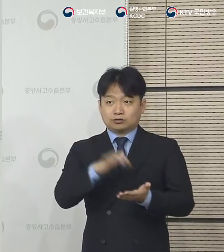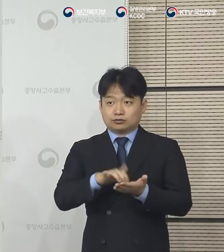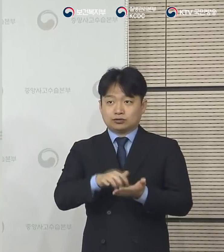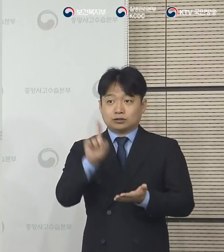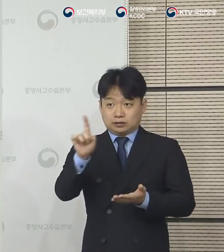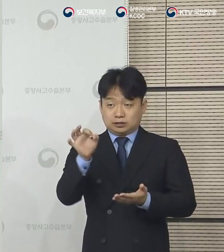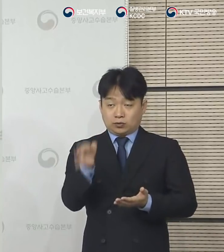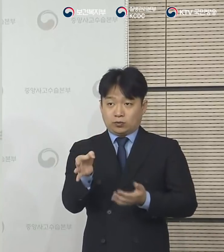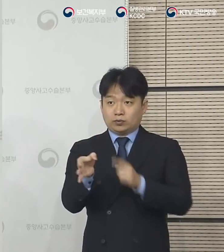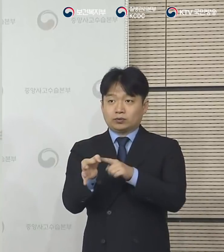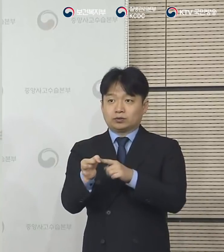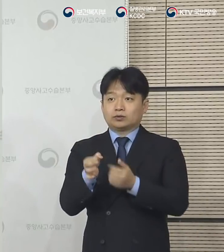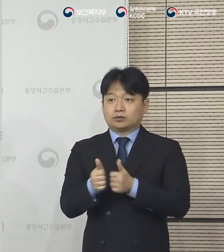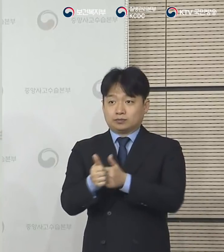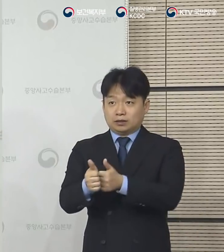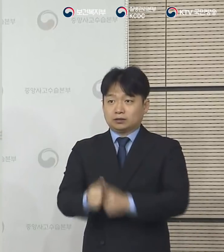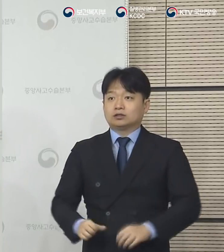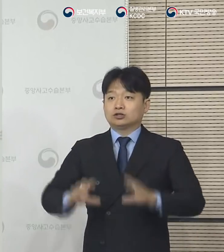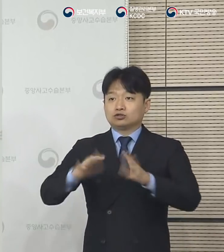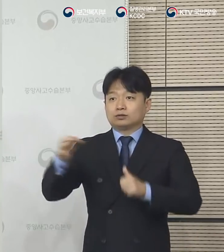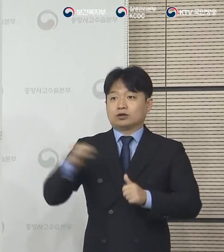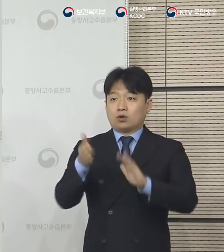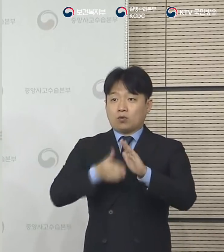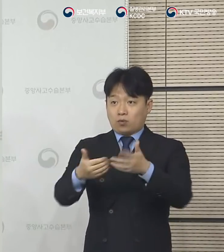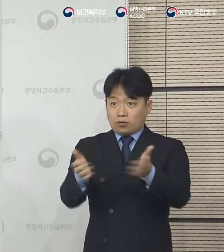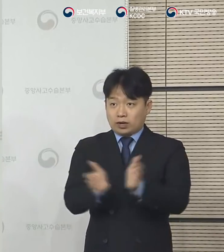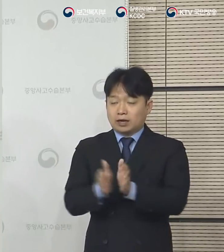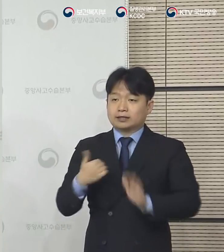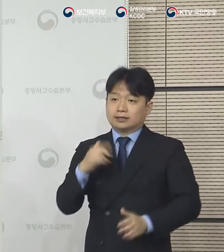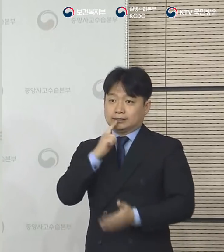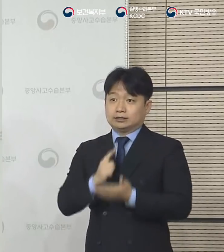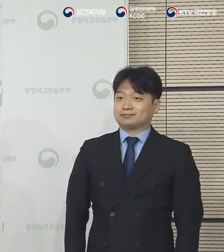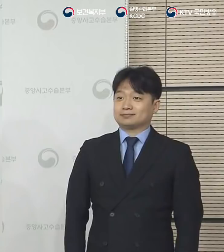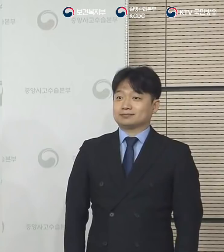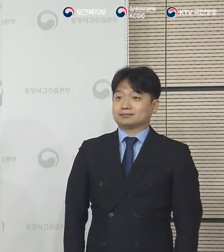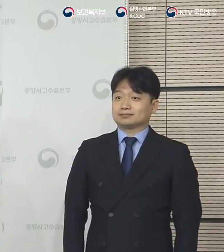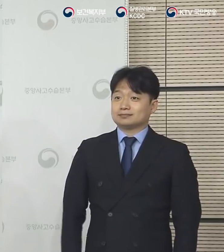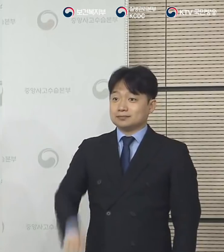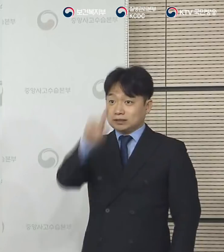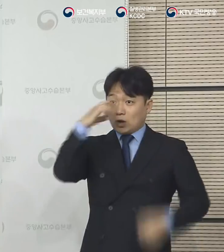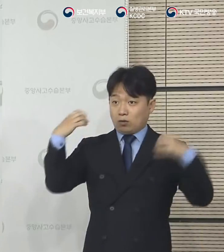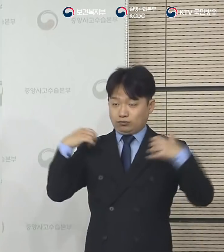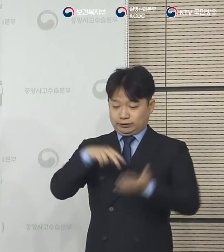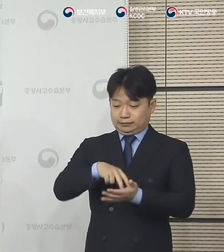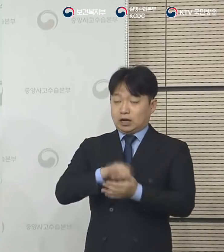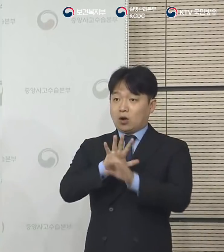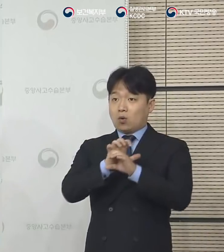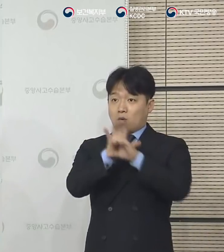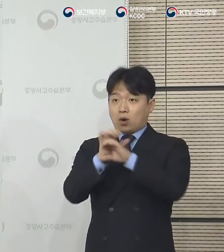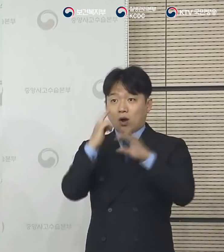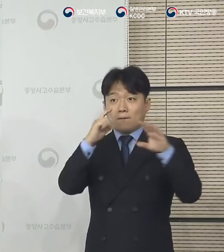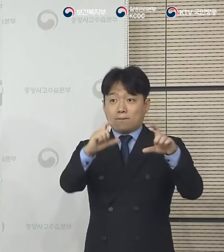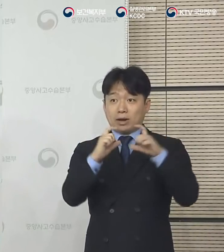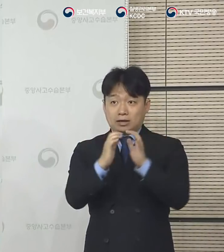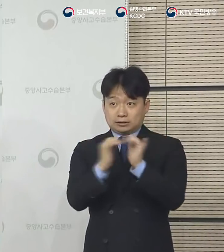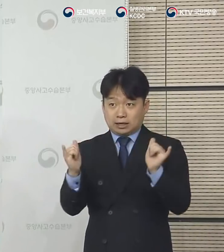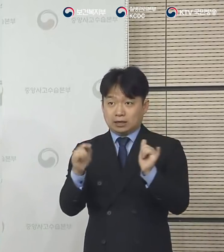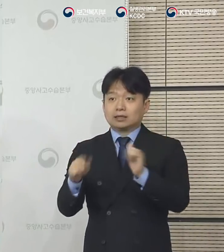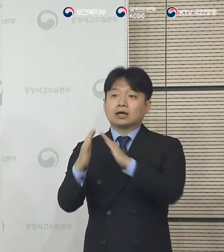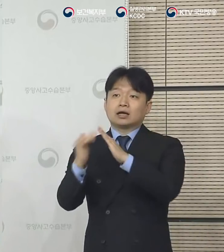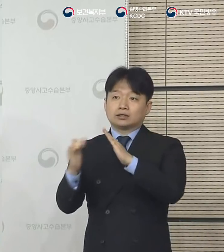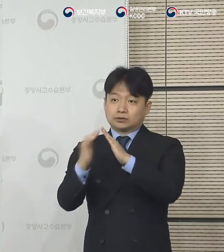지원되며 가까운 국민연금공단 지사에 신청할 수 있습니다. 정부는 코로나19 확진자와 그